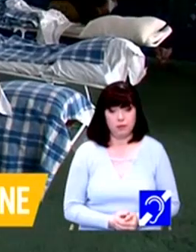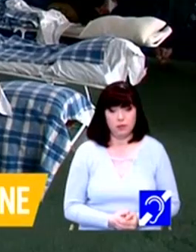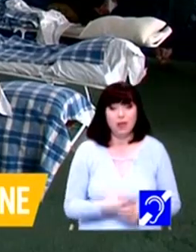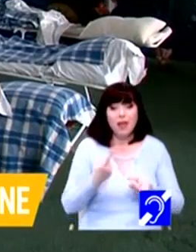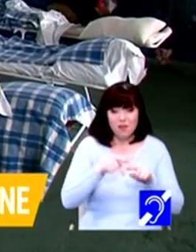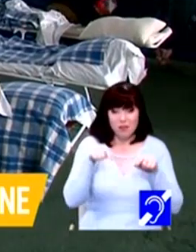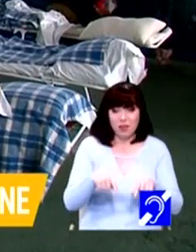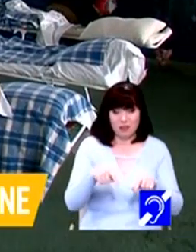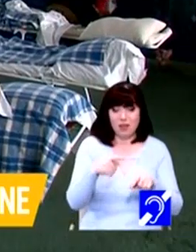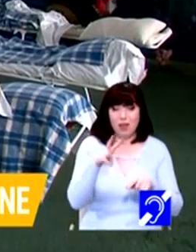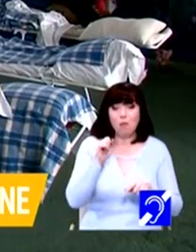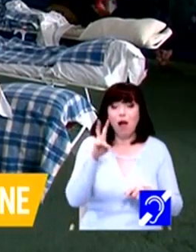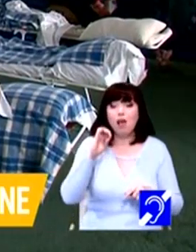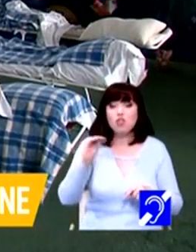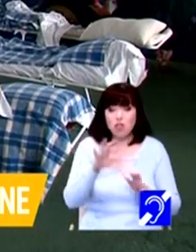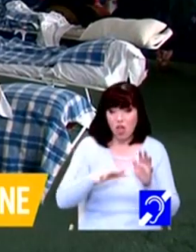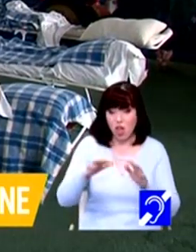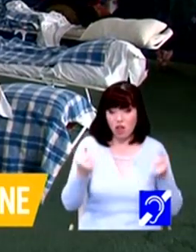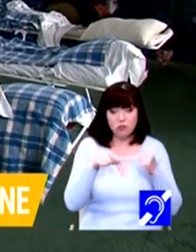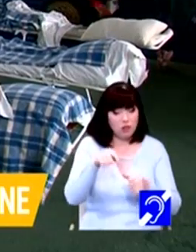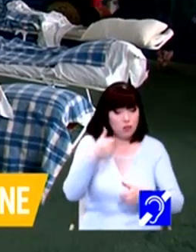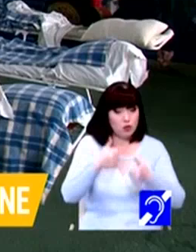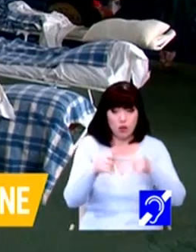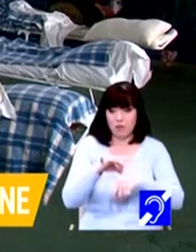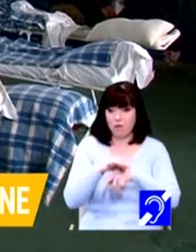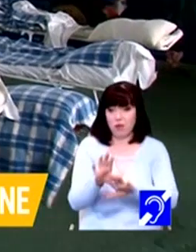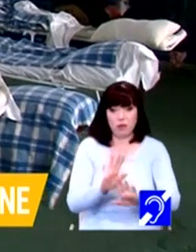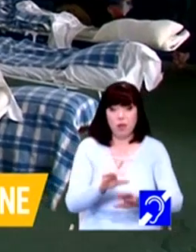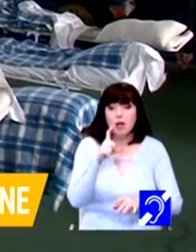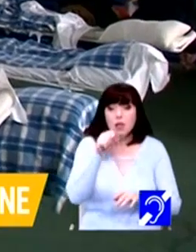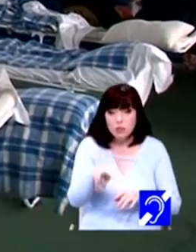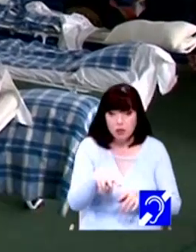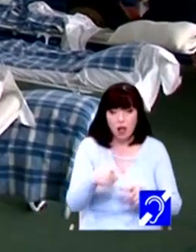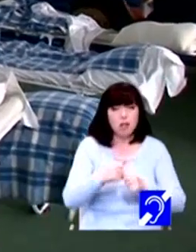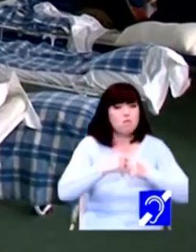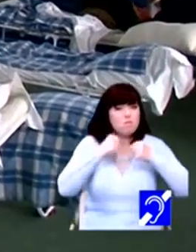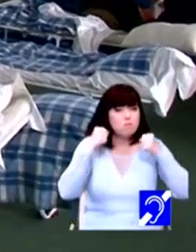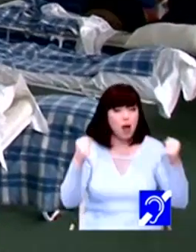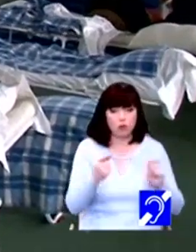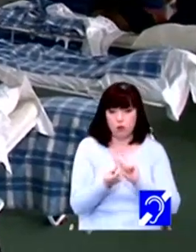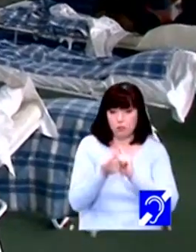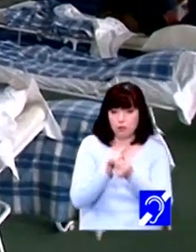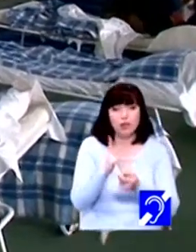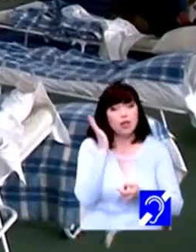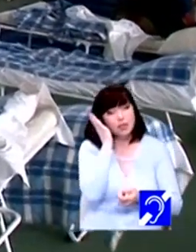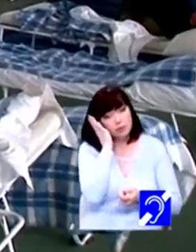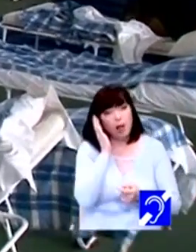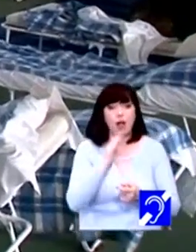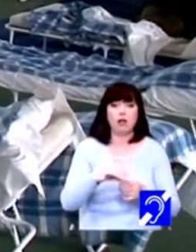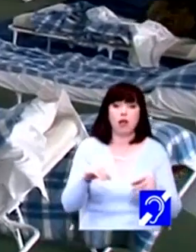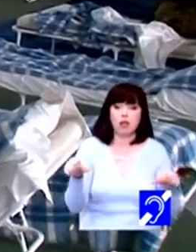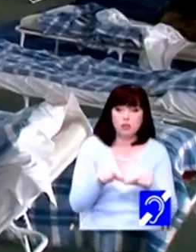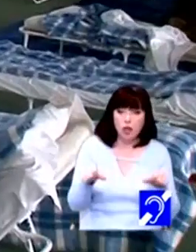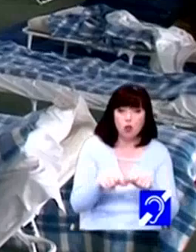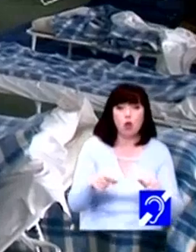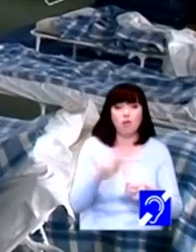În această zile, manejul nu mai este locul competițiilor sportive. Sala impunătoare s-a transformat în dormitor, sufragerie, teren